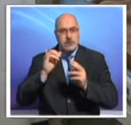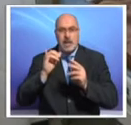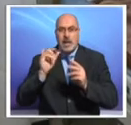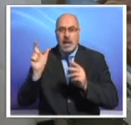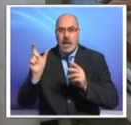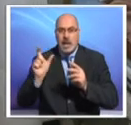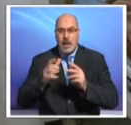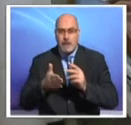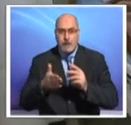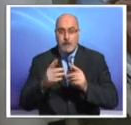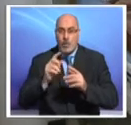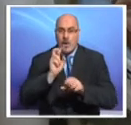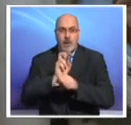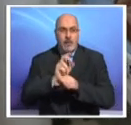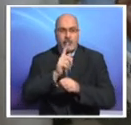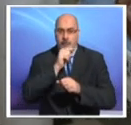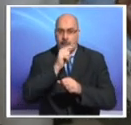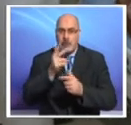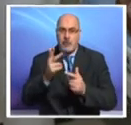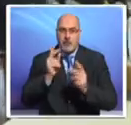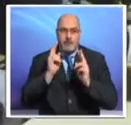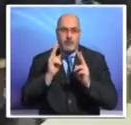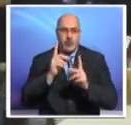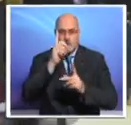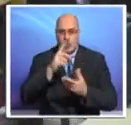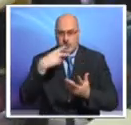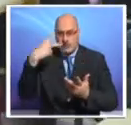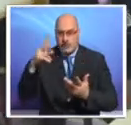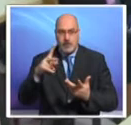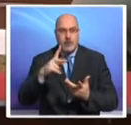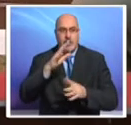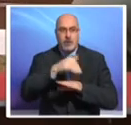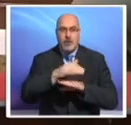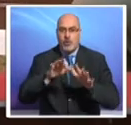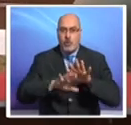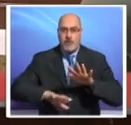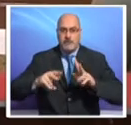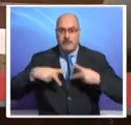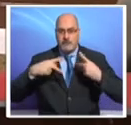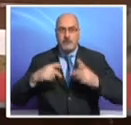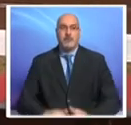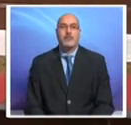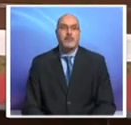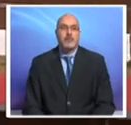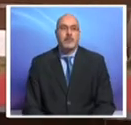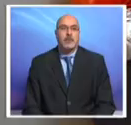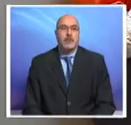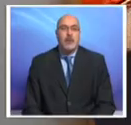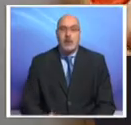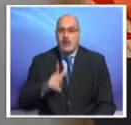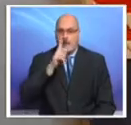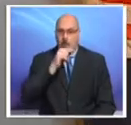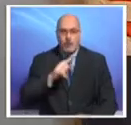جاءت لتحفظ كرامة المرأة وتضمن حقوقها داخل محيطها الاجتماعي. فالمرأة اليوم